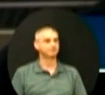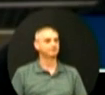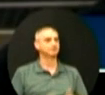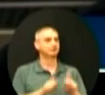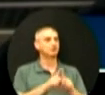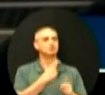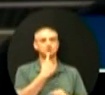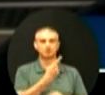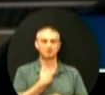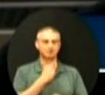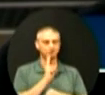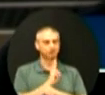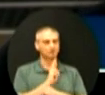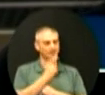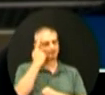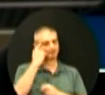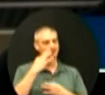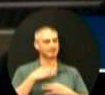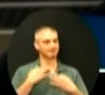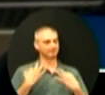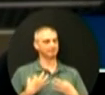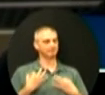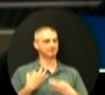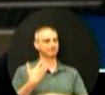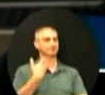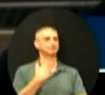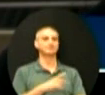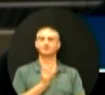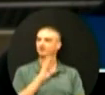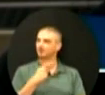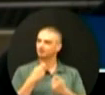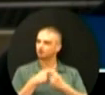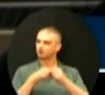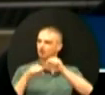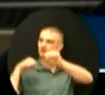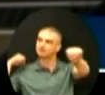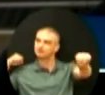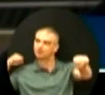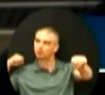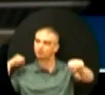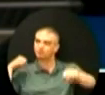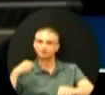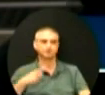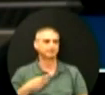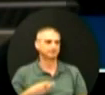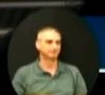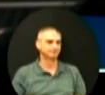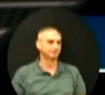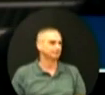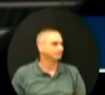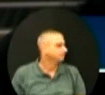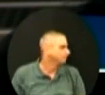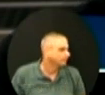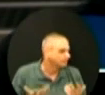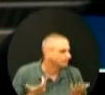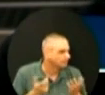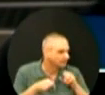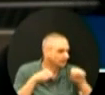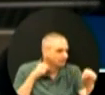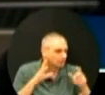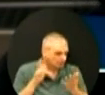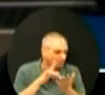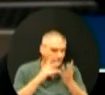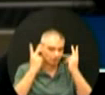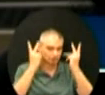כמו שאמרתי, שומרת על עמדתי הממלכתית בשלב זה. ובאשר להסתדרות? בהסתדרות